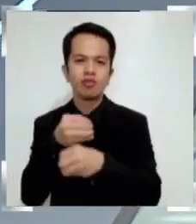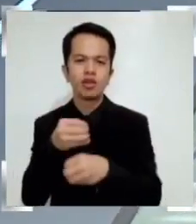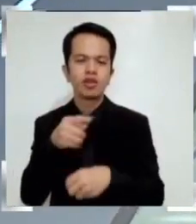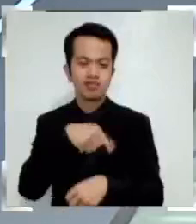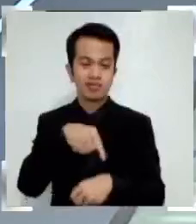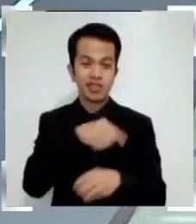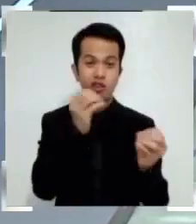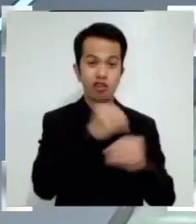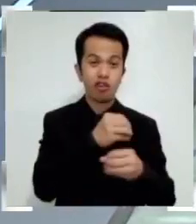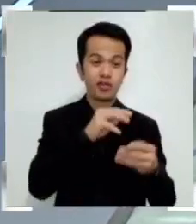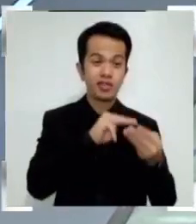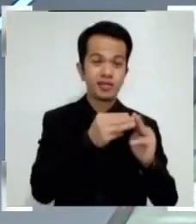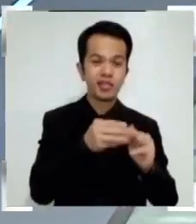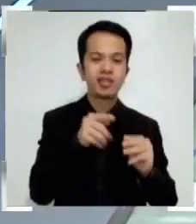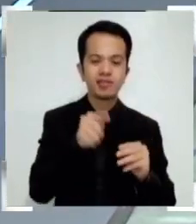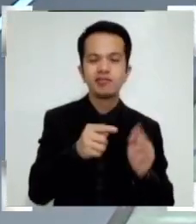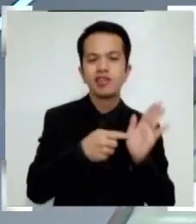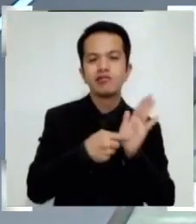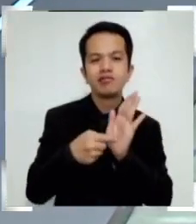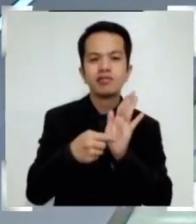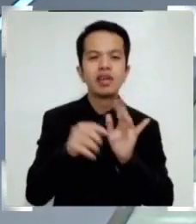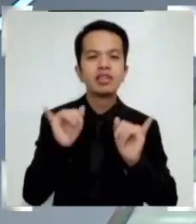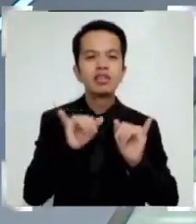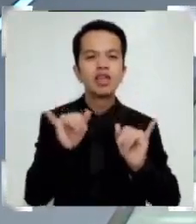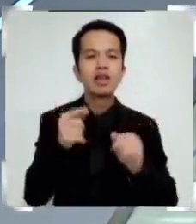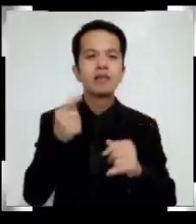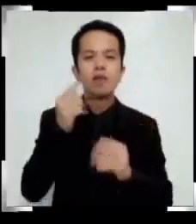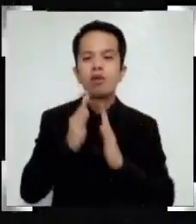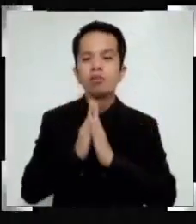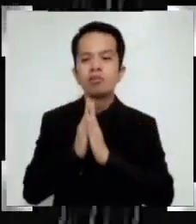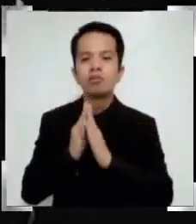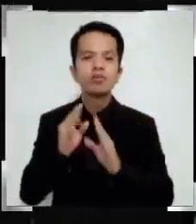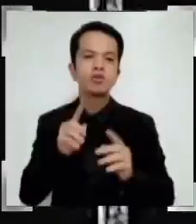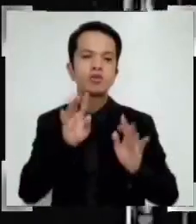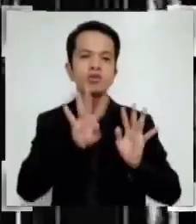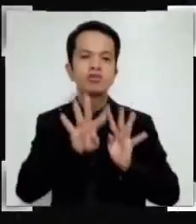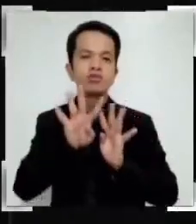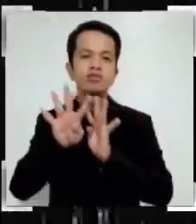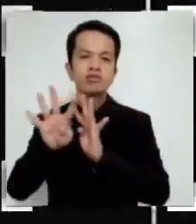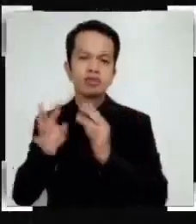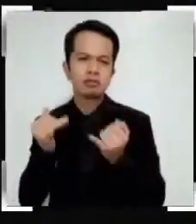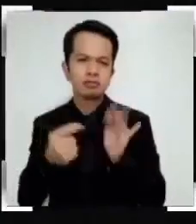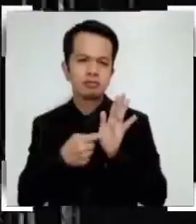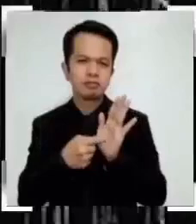sa katrabahong nag-resign. Ate saksiyan.